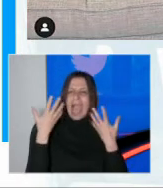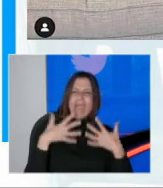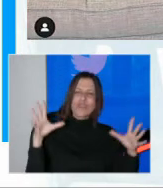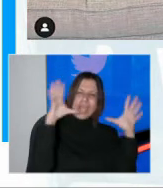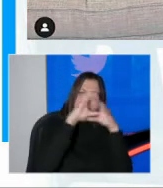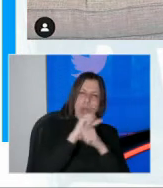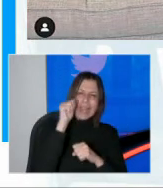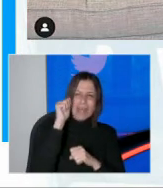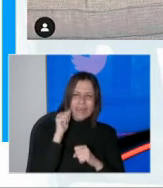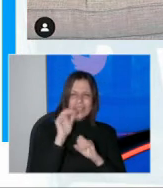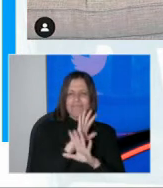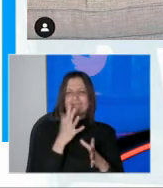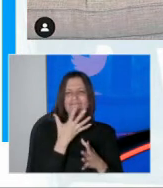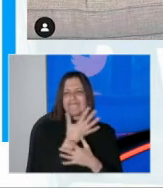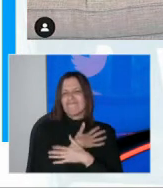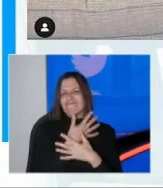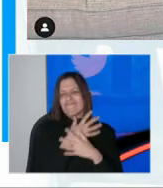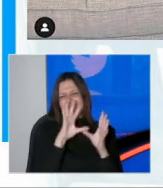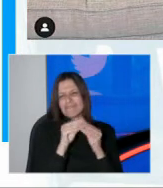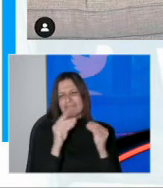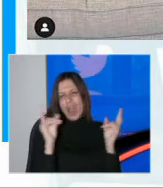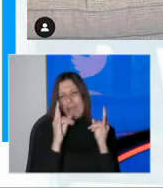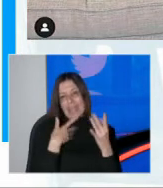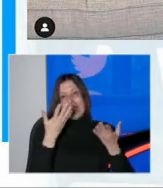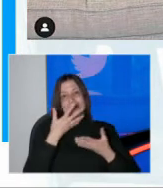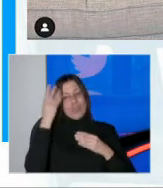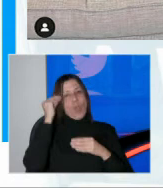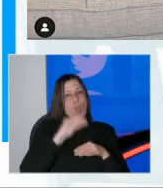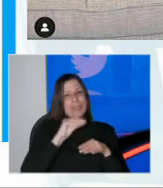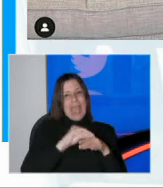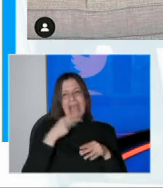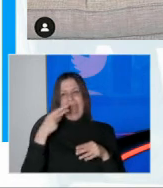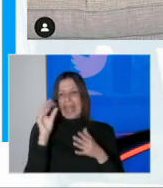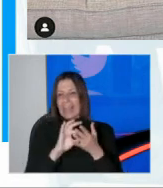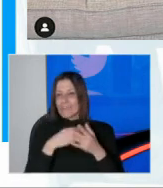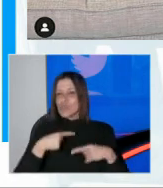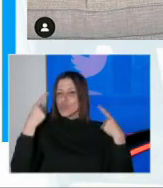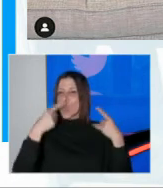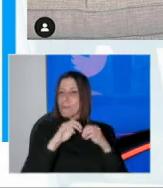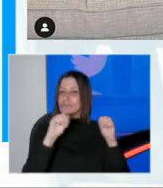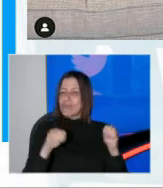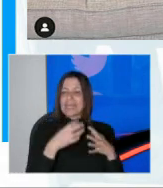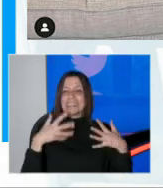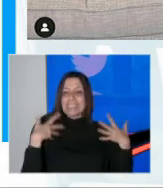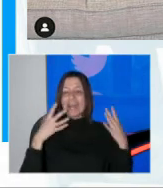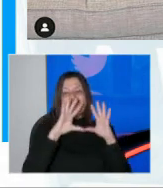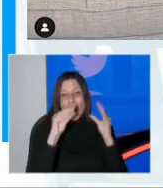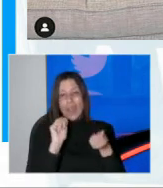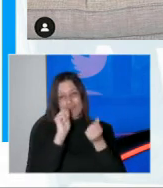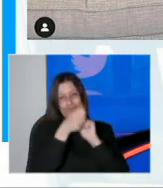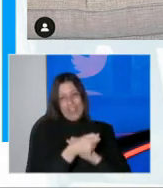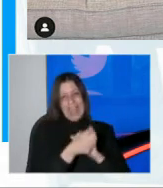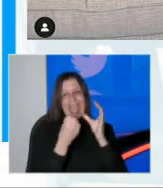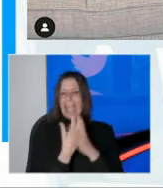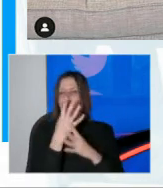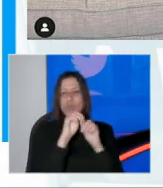מלילות לבנים, חוסר חיבה כללי לחורף, ואז קיבלתי הודעה מהראל שכתב לי יום משפחה שמח והכל השתנה.